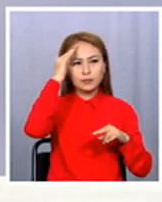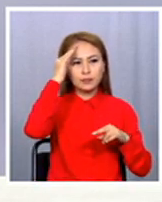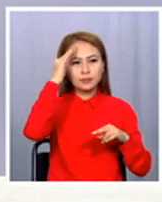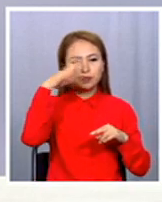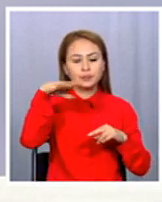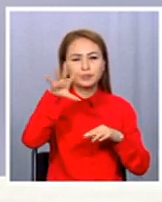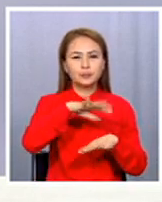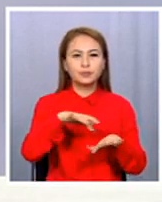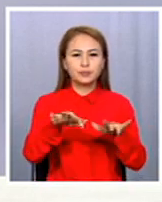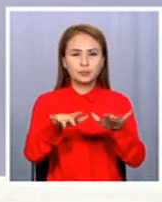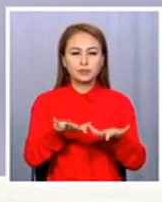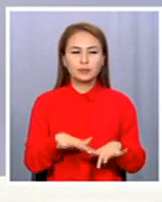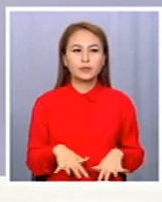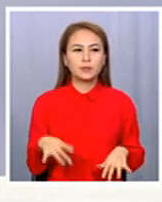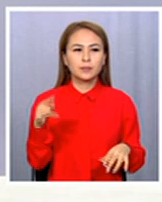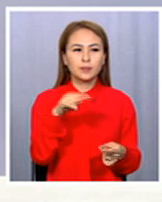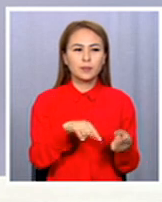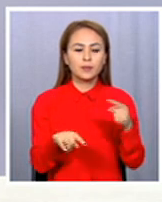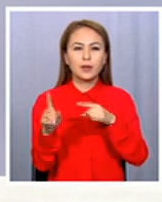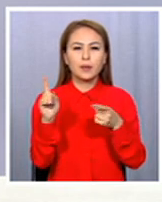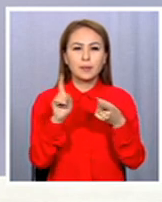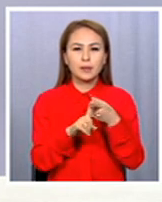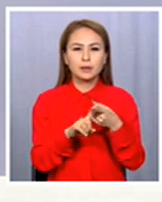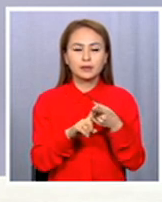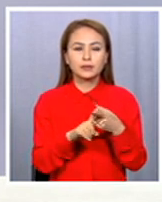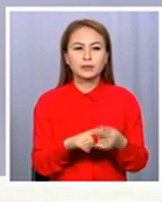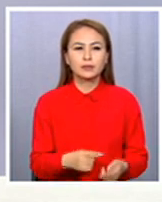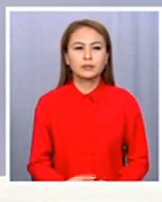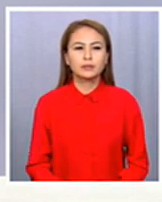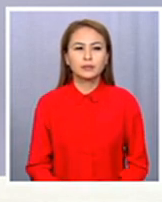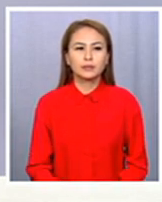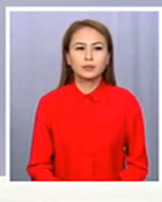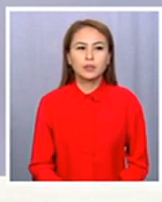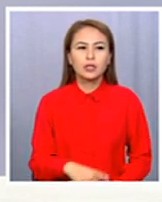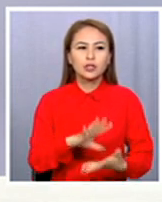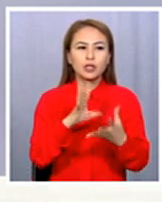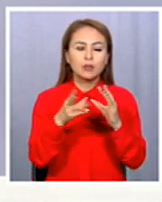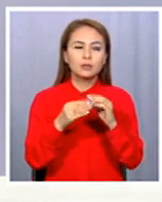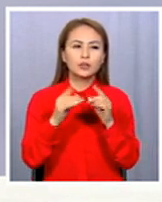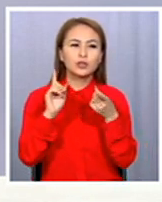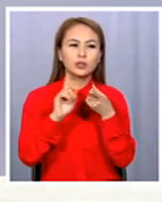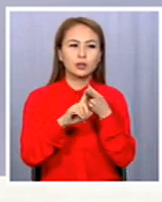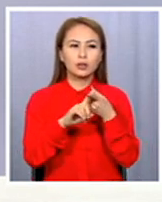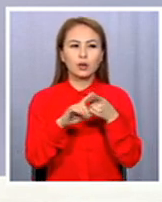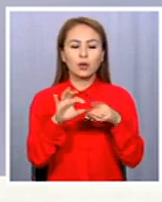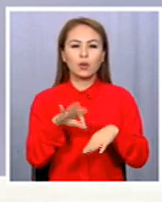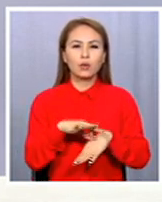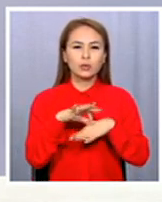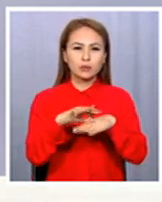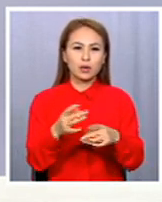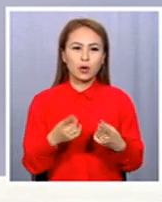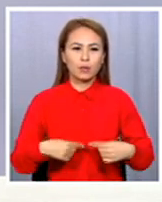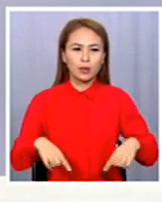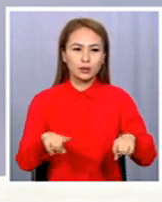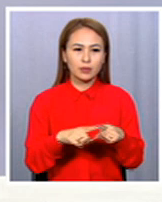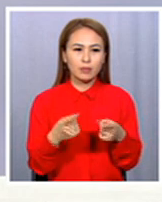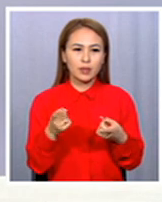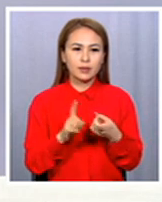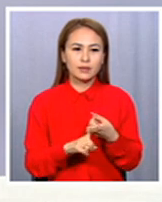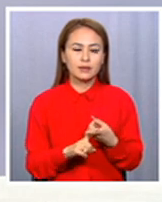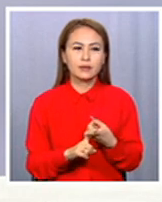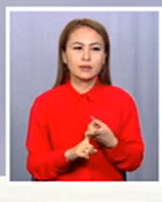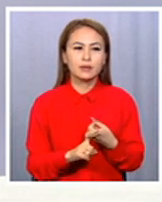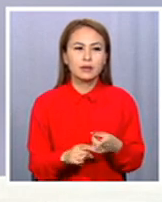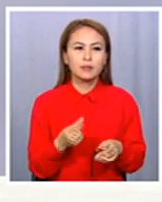әлемдегі компьютерлерді бір-бірімен байланыстыратын желі. Жалпы желілер қолданылу аумағына байланысты бірнеше